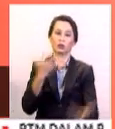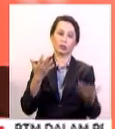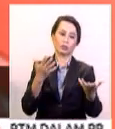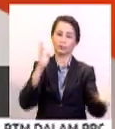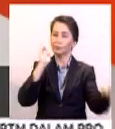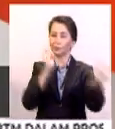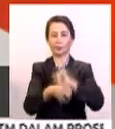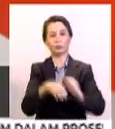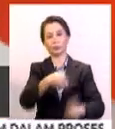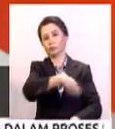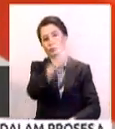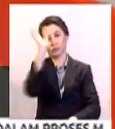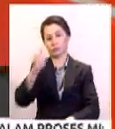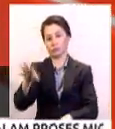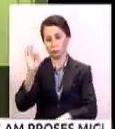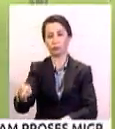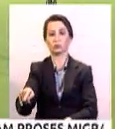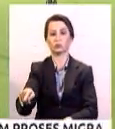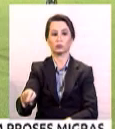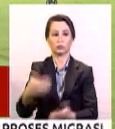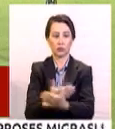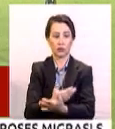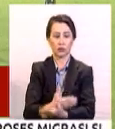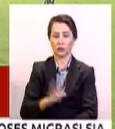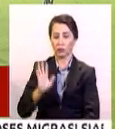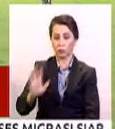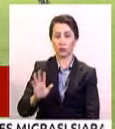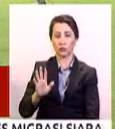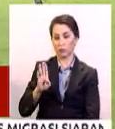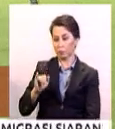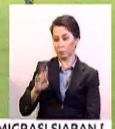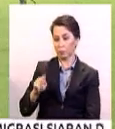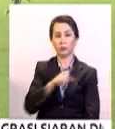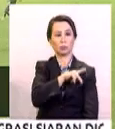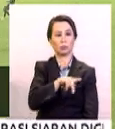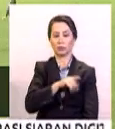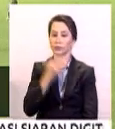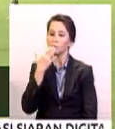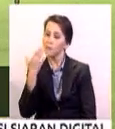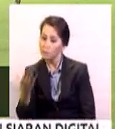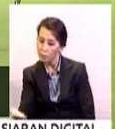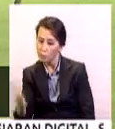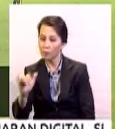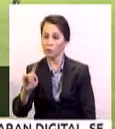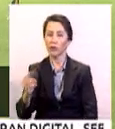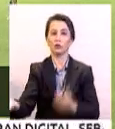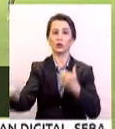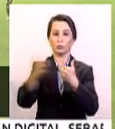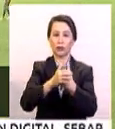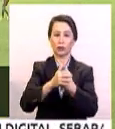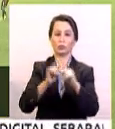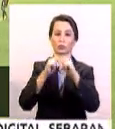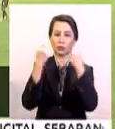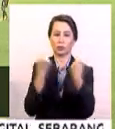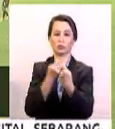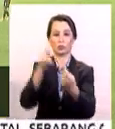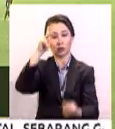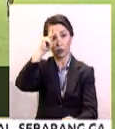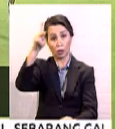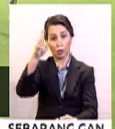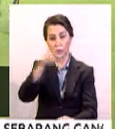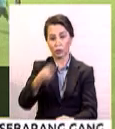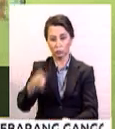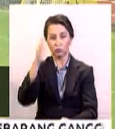arah positif. Bibi Ramjani juga secara peribadi berterima kasih kepada Yusri kerana sudi kembali semula ke pangkuan Kelantan,